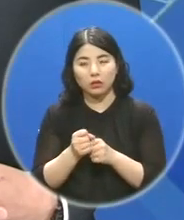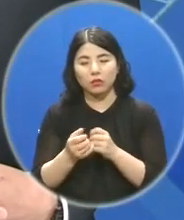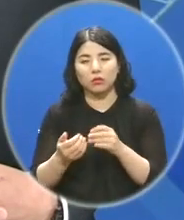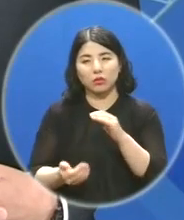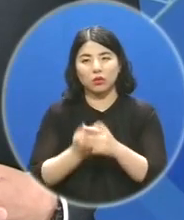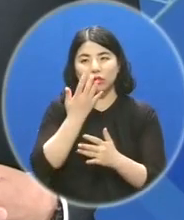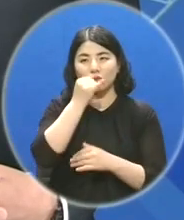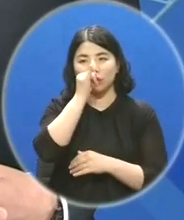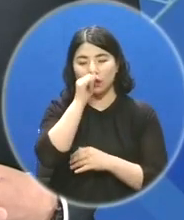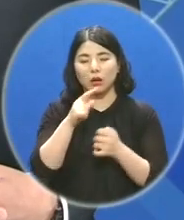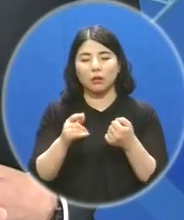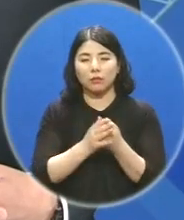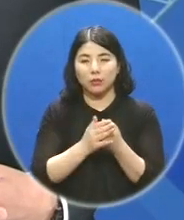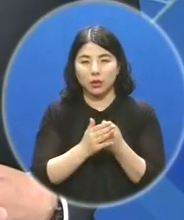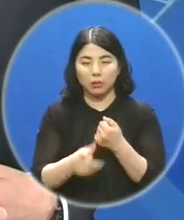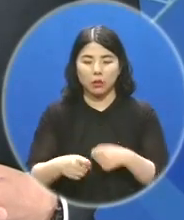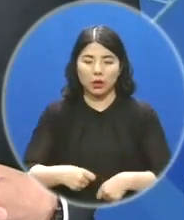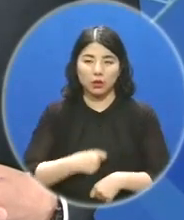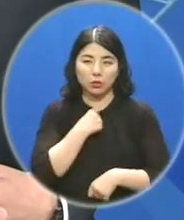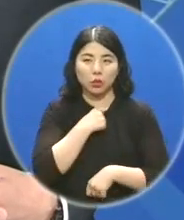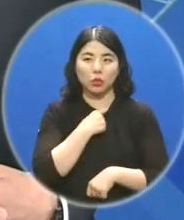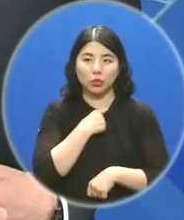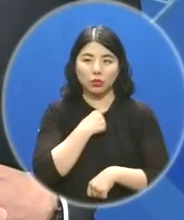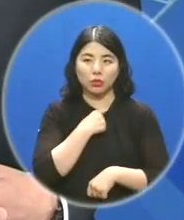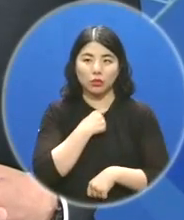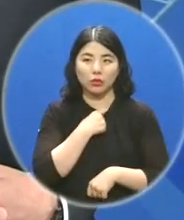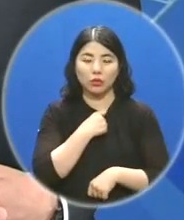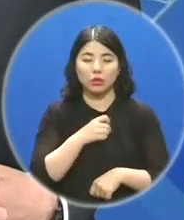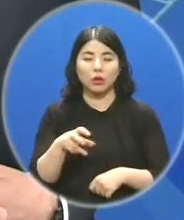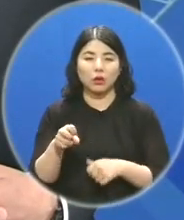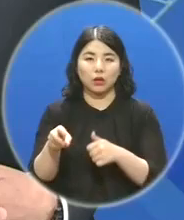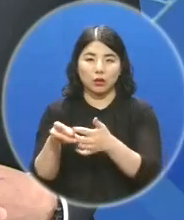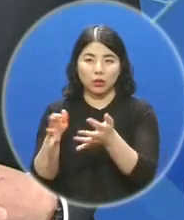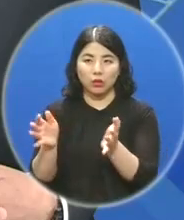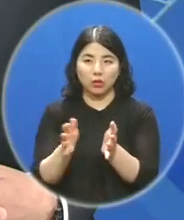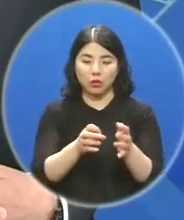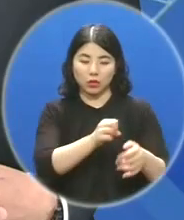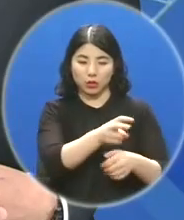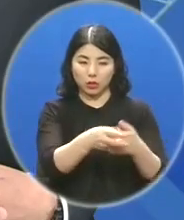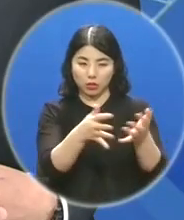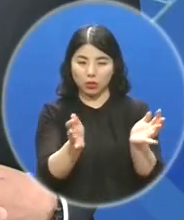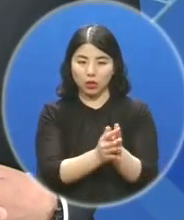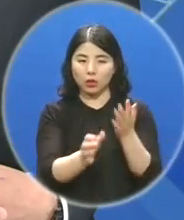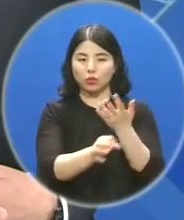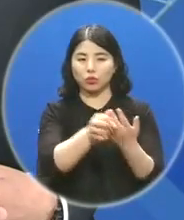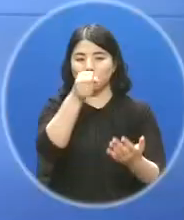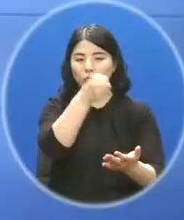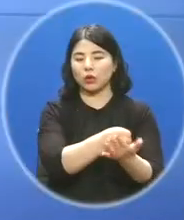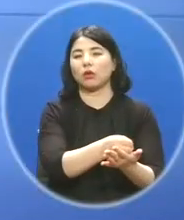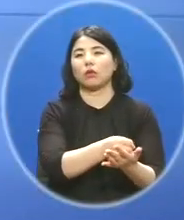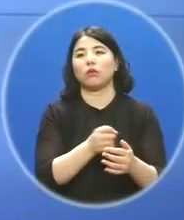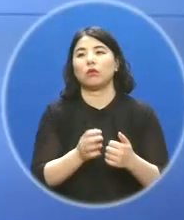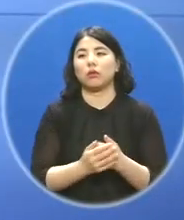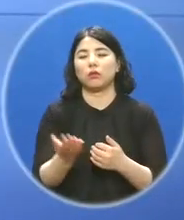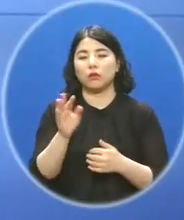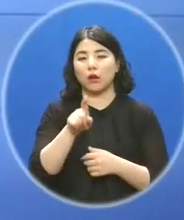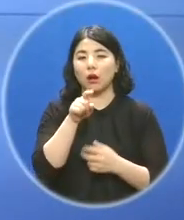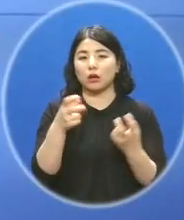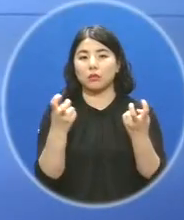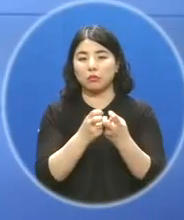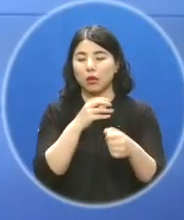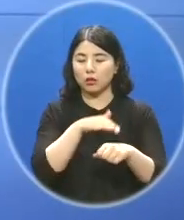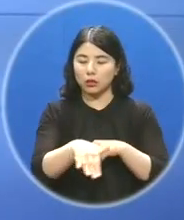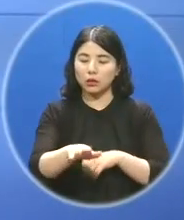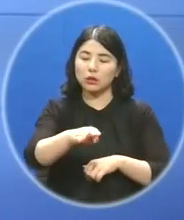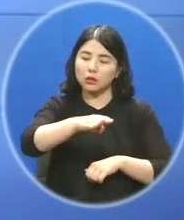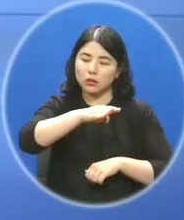이루어질 수 있다. 그렇기 때문에 사실상은 이제 그 여당에서 이제 후보를 정하는 거지 않습니까? 그런데 이제 그 방식이